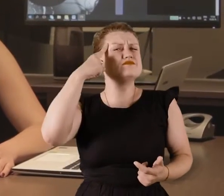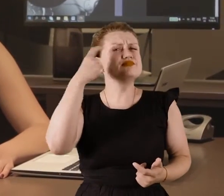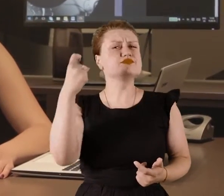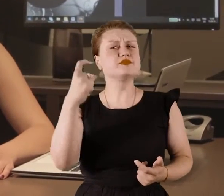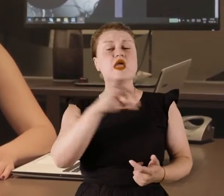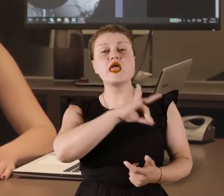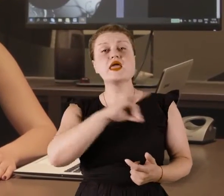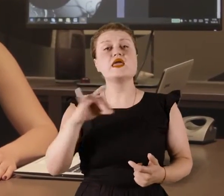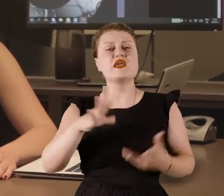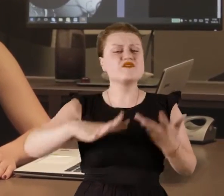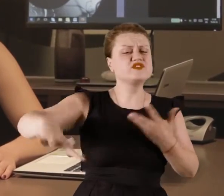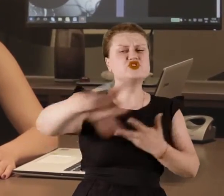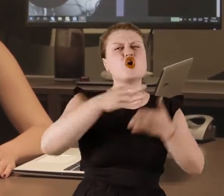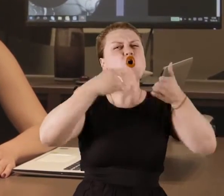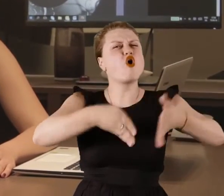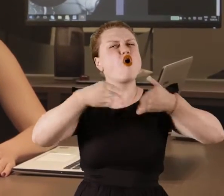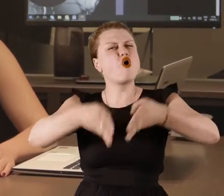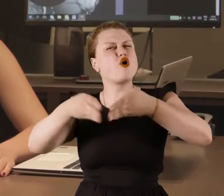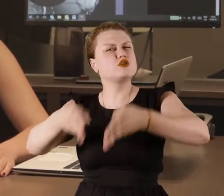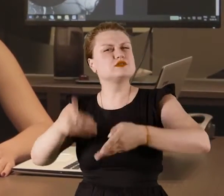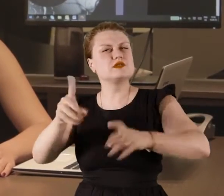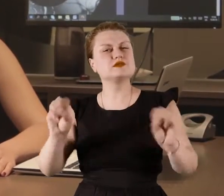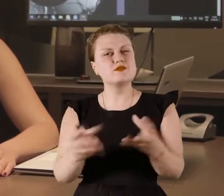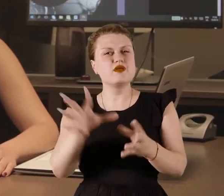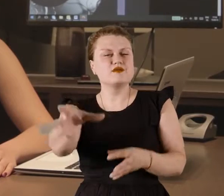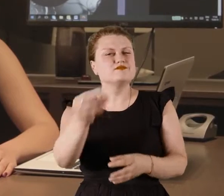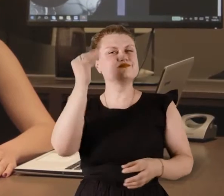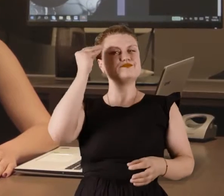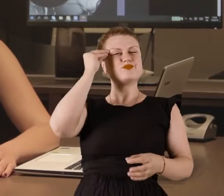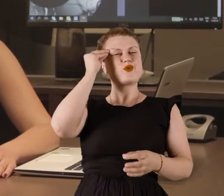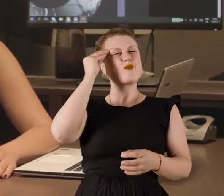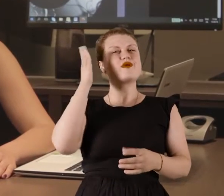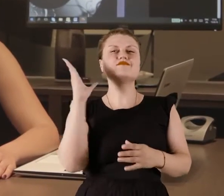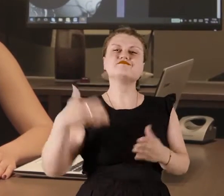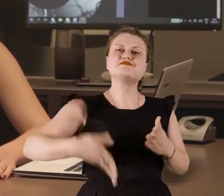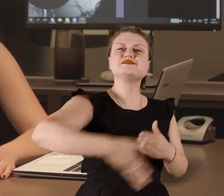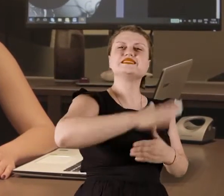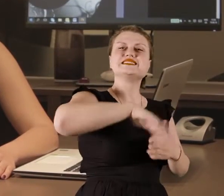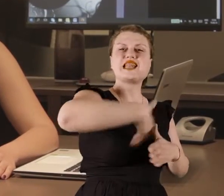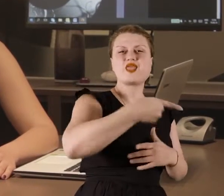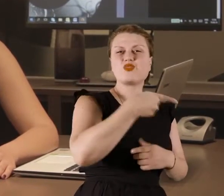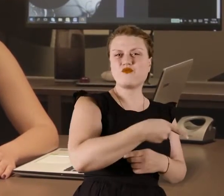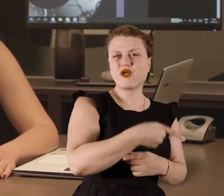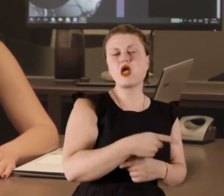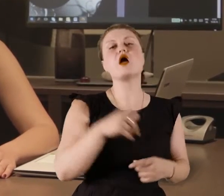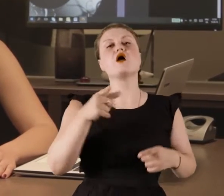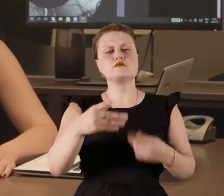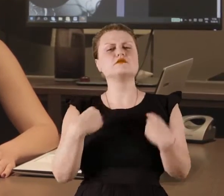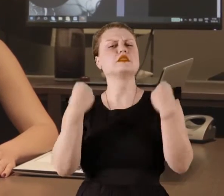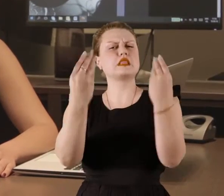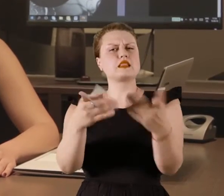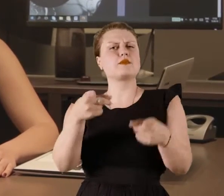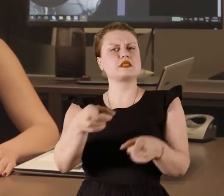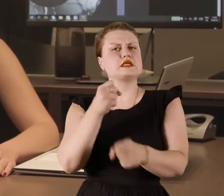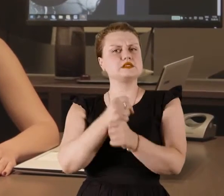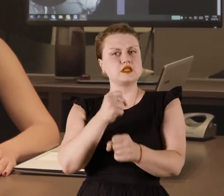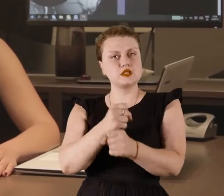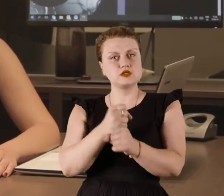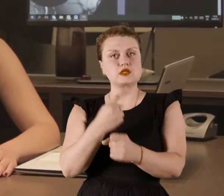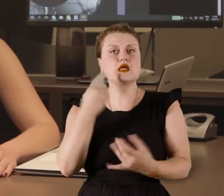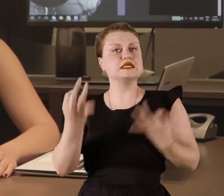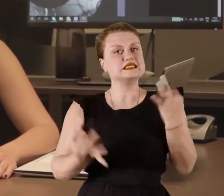се и всички гости на събитието отнасят този спомен след събитието. Решихме да възложим тази длъжност